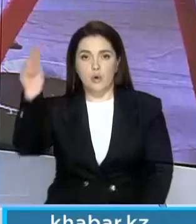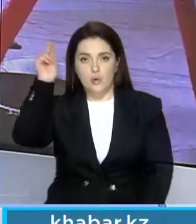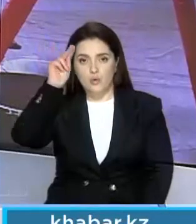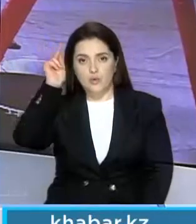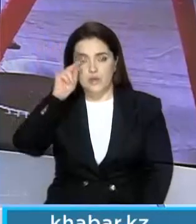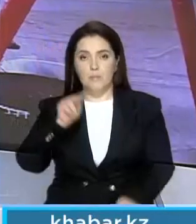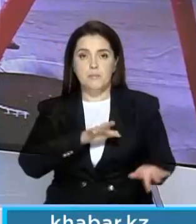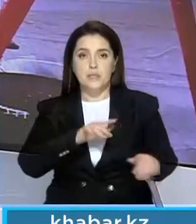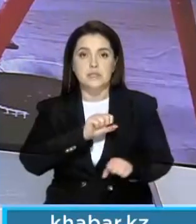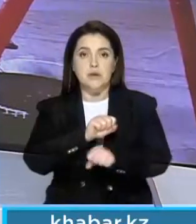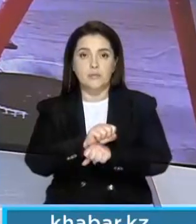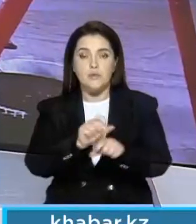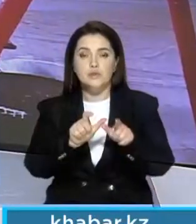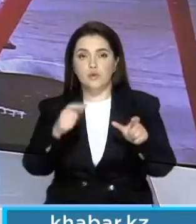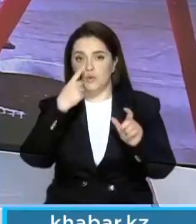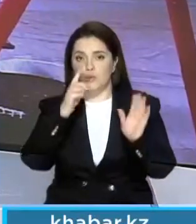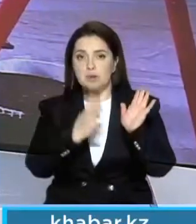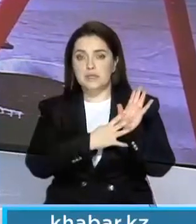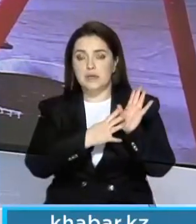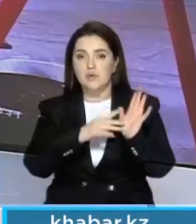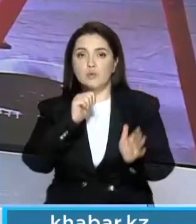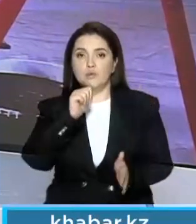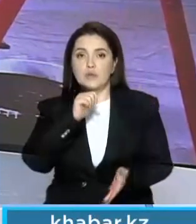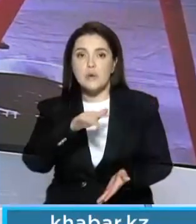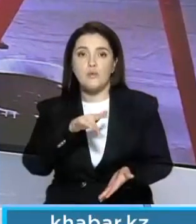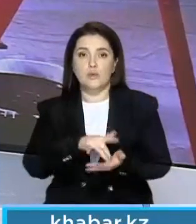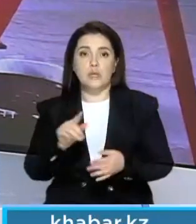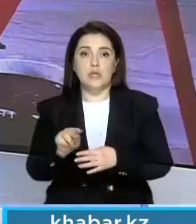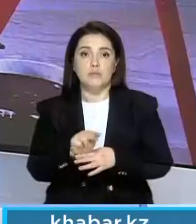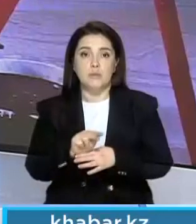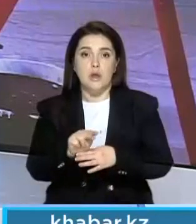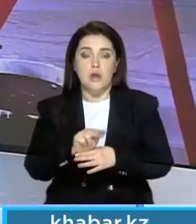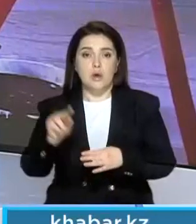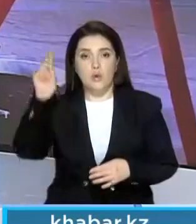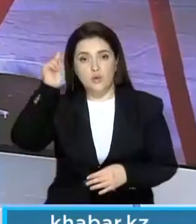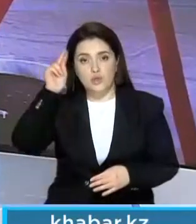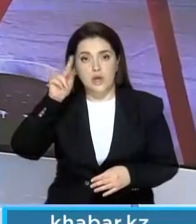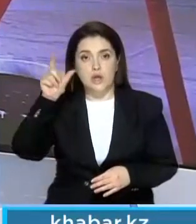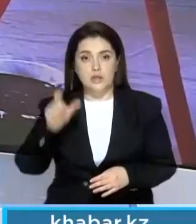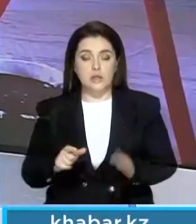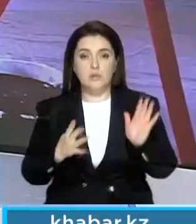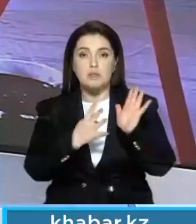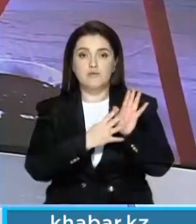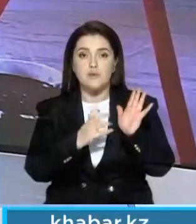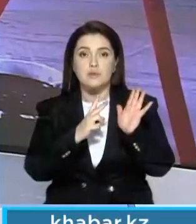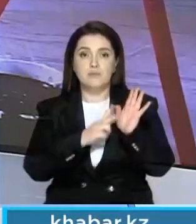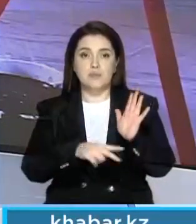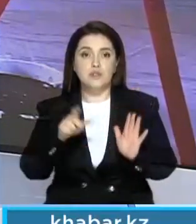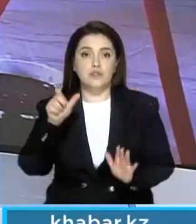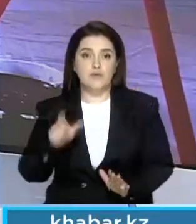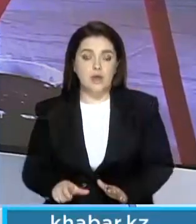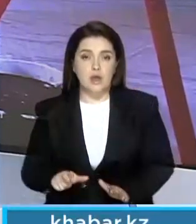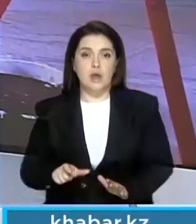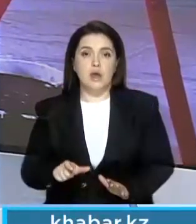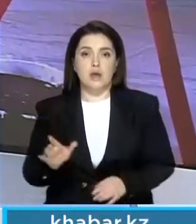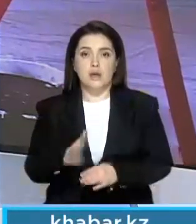Учебный процесс остановили в школе номер 9 города Костанай. Там начался капитальный ремонт. На время его проведения учащихся, а это более 970